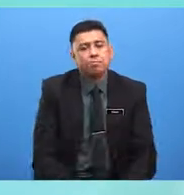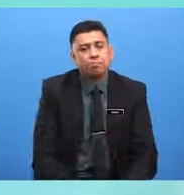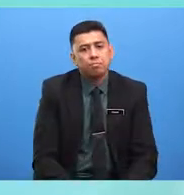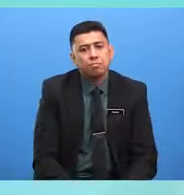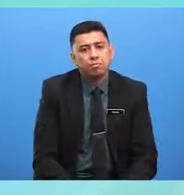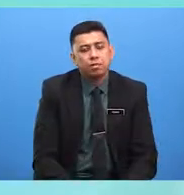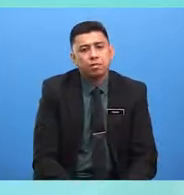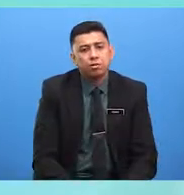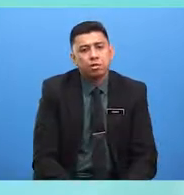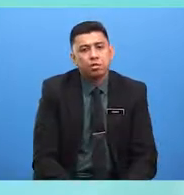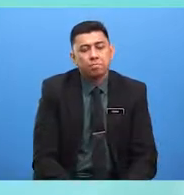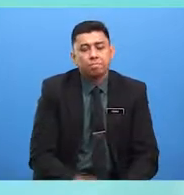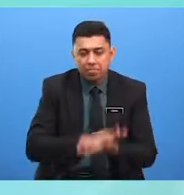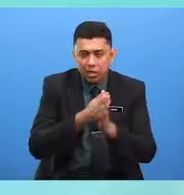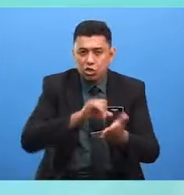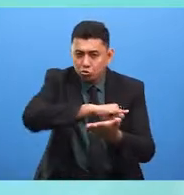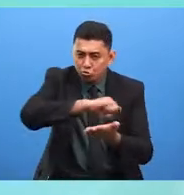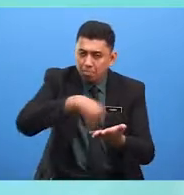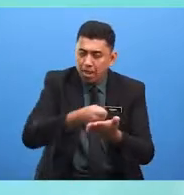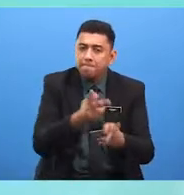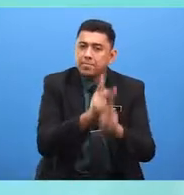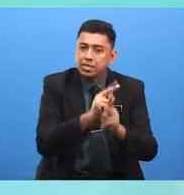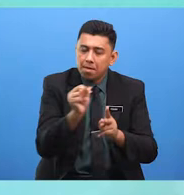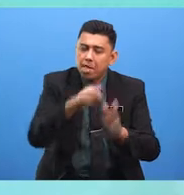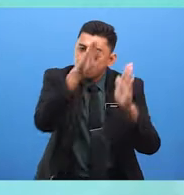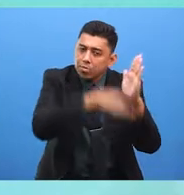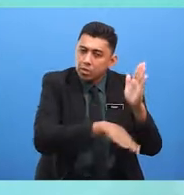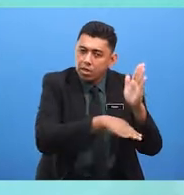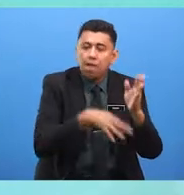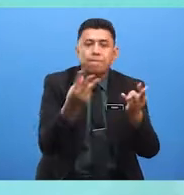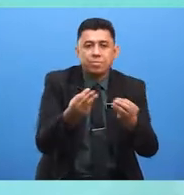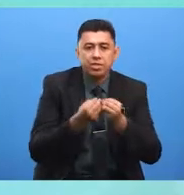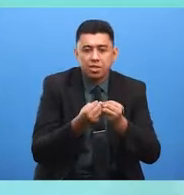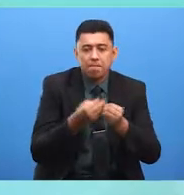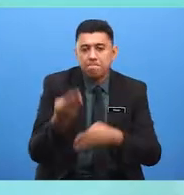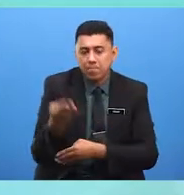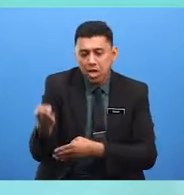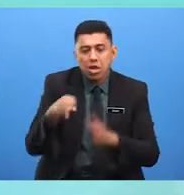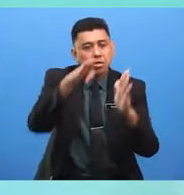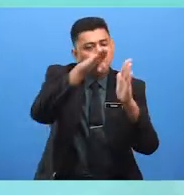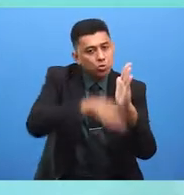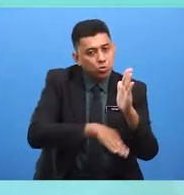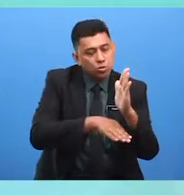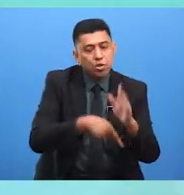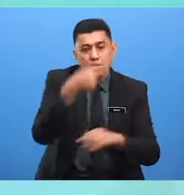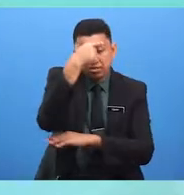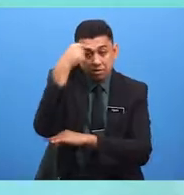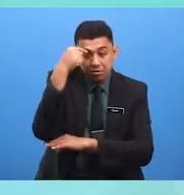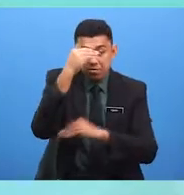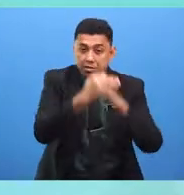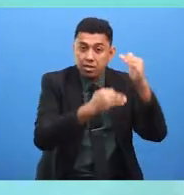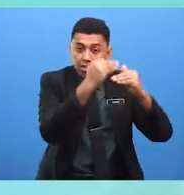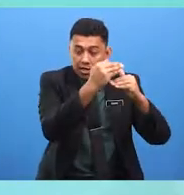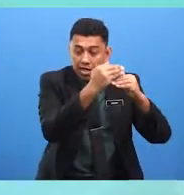oleh masyarakat akan berkurang Selain itu permintaan barang juga berkurangan yang boleh menyebabkan tingkat